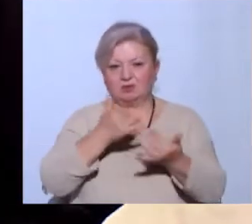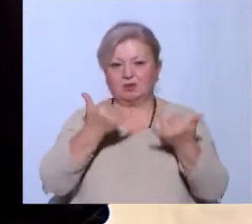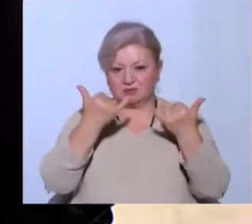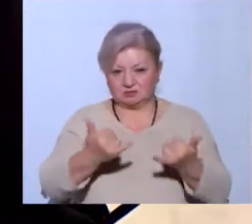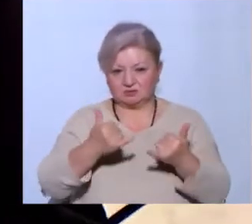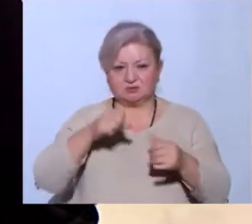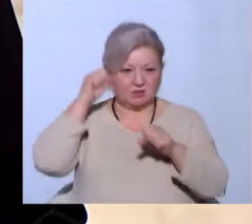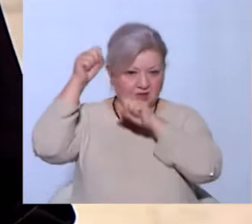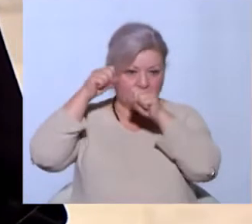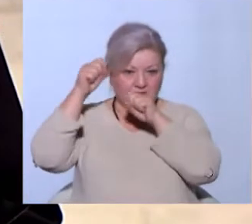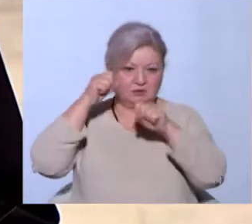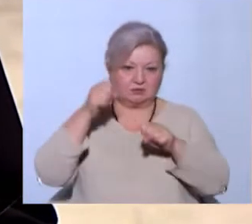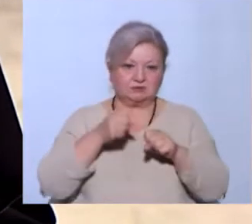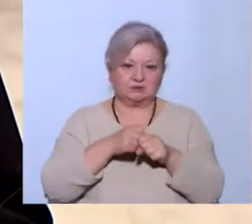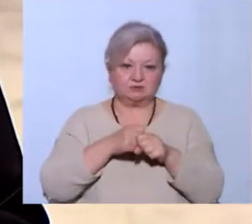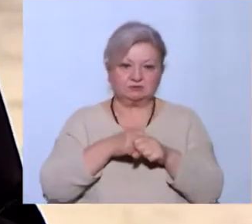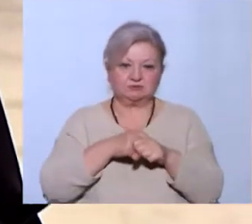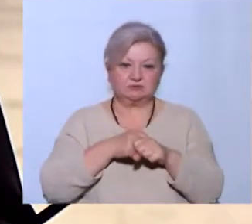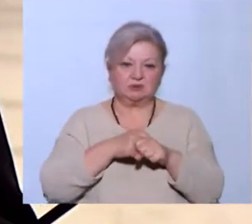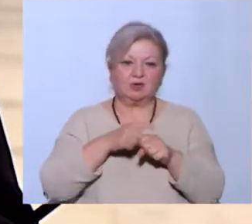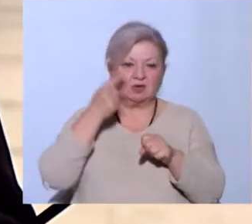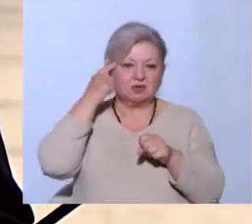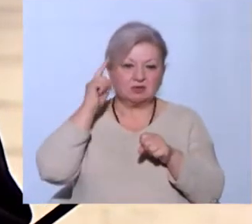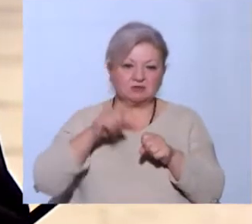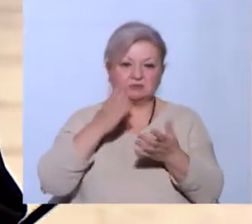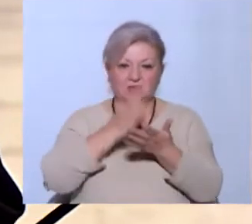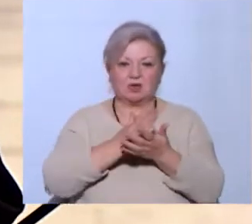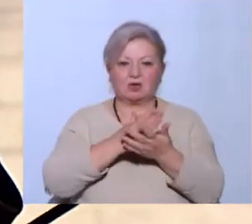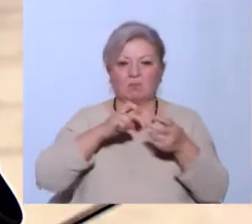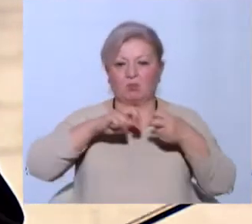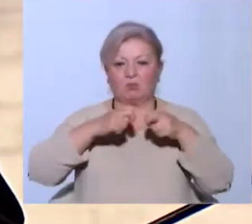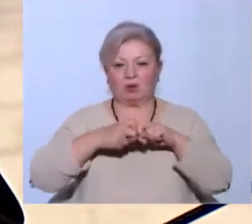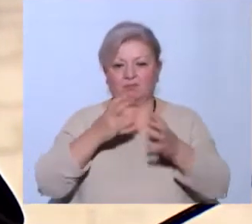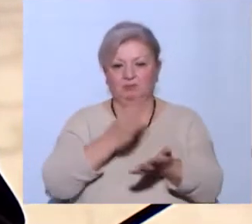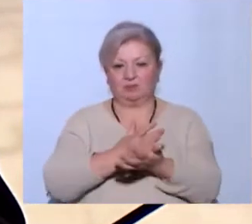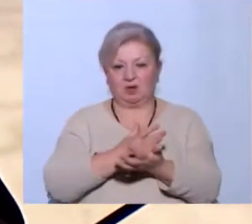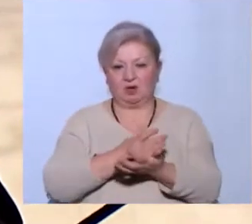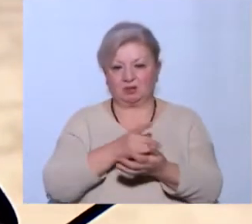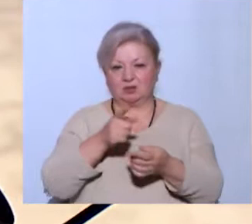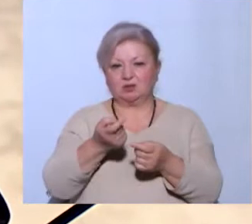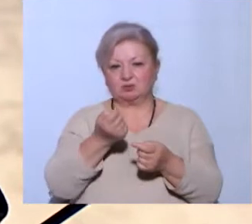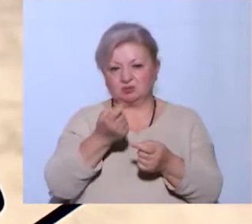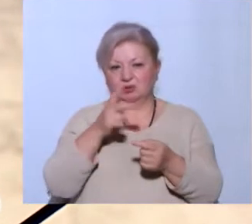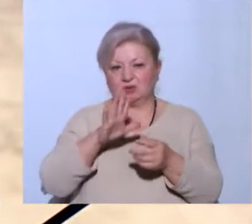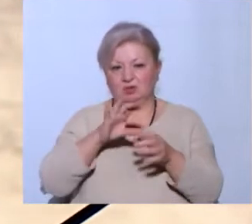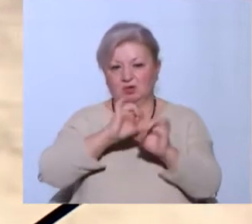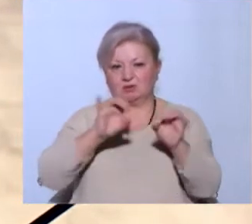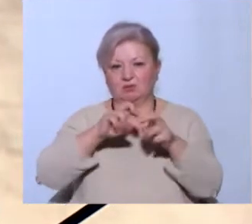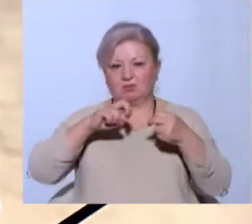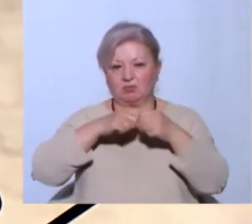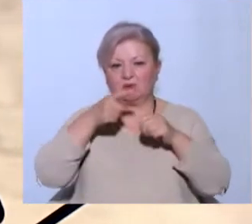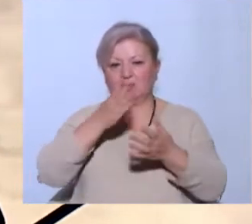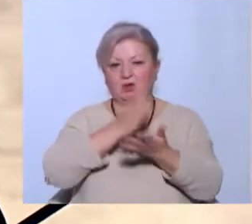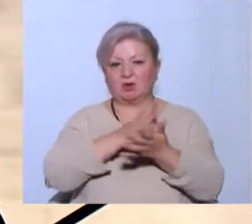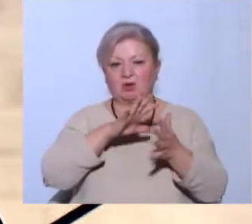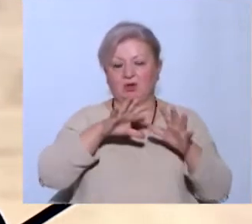დღეისათვის აფხაზეთში იცით თქვენ გარკვეული პრობლემებია და ცოტა ხანი ამ პრობლემებზე გავჩერდეთ. ეს არის